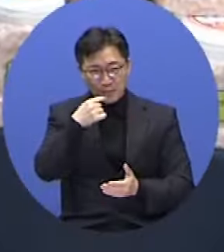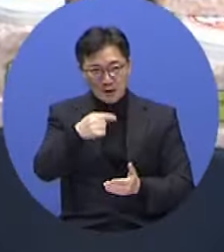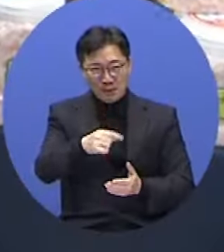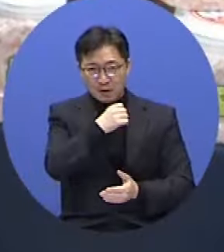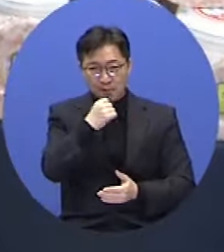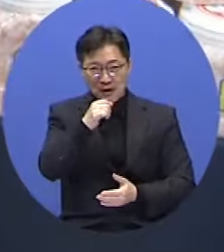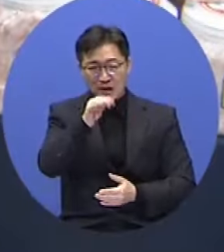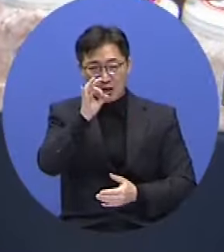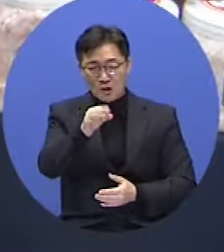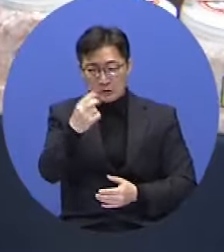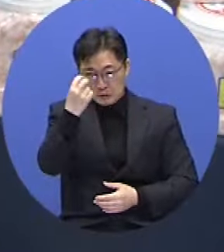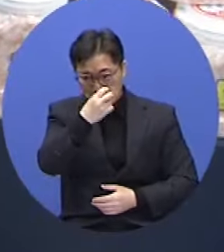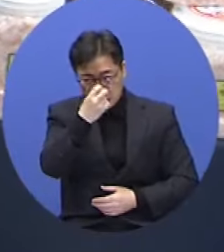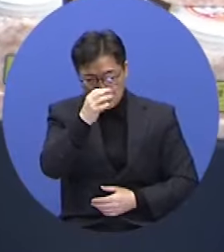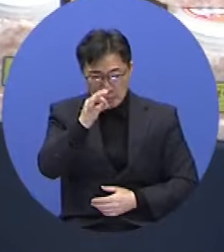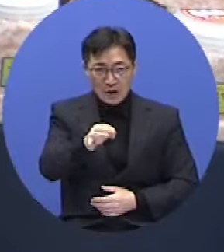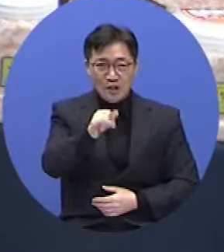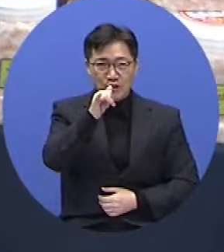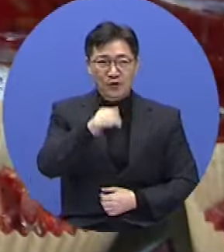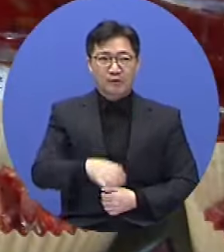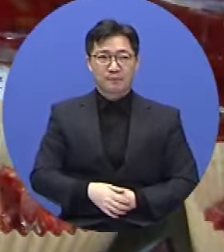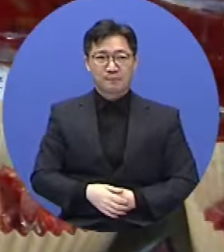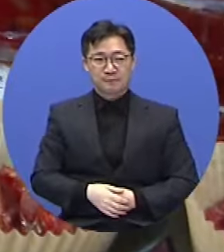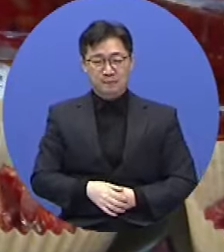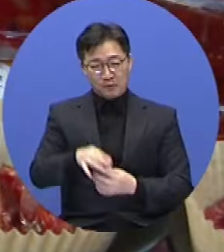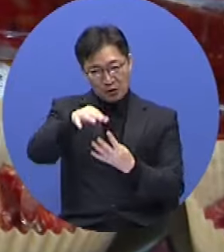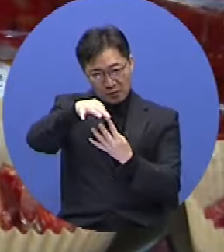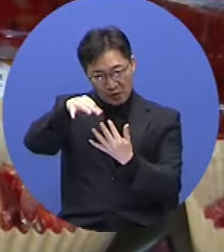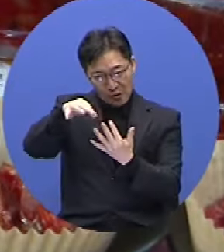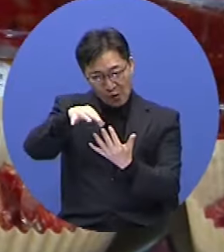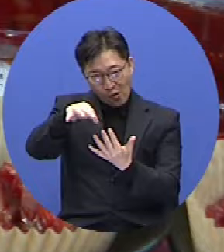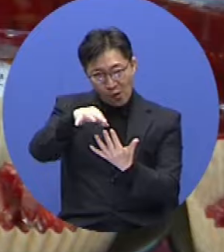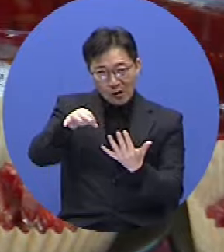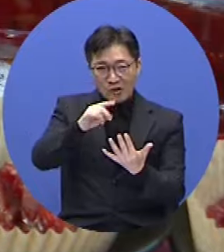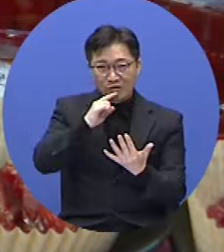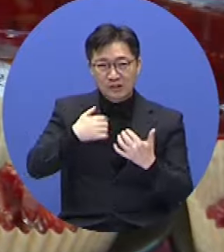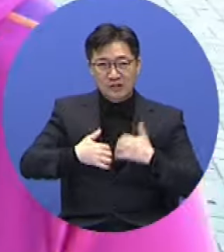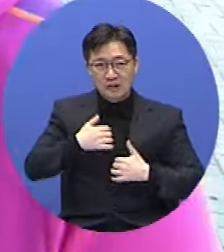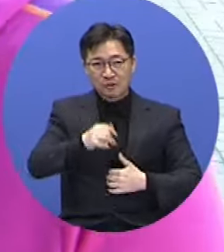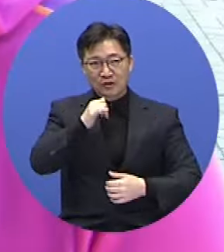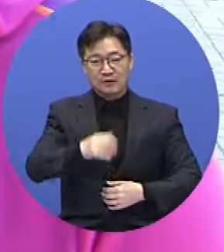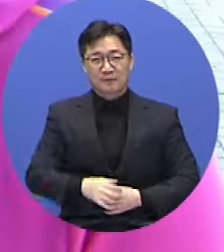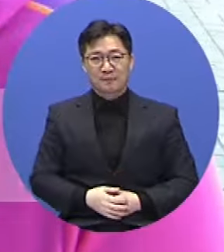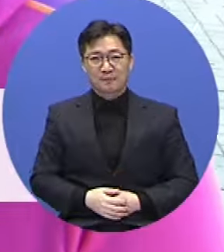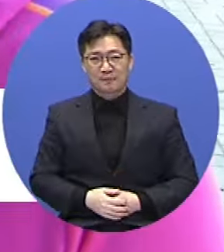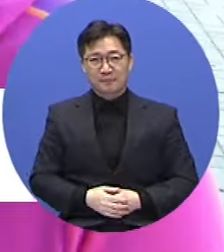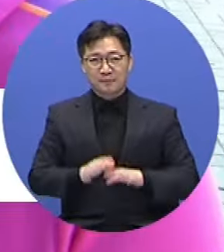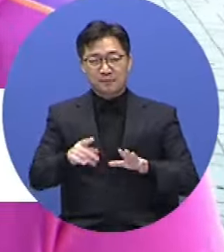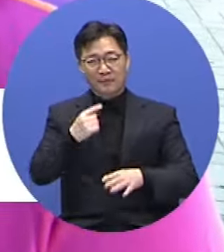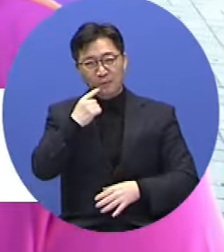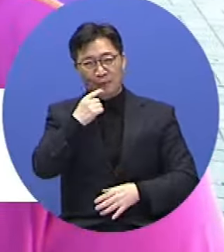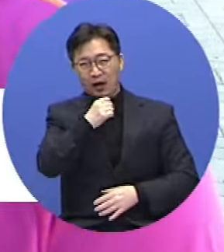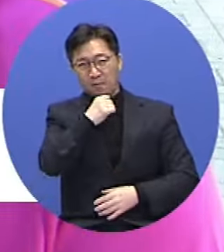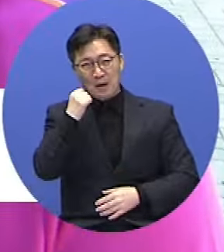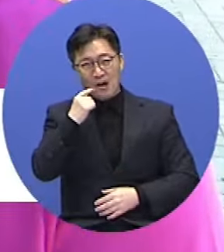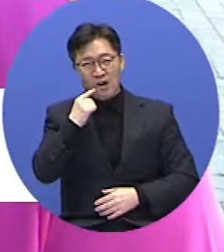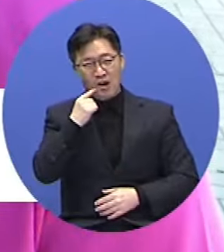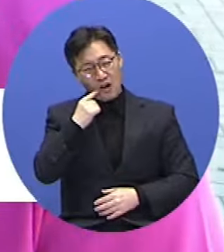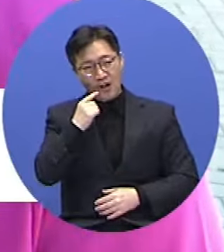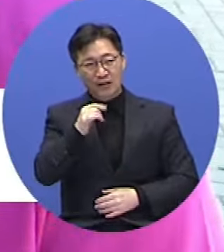종류의 젓갈을 살피고 맛보며 고르는 재미에 푹 빠졌습니다. 어딘가 모르게 감칠맛도 나고